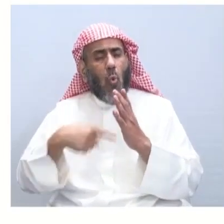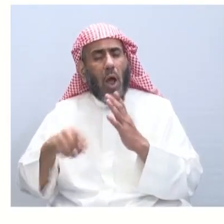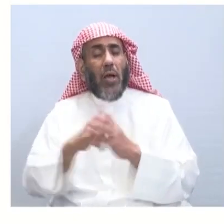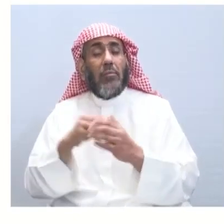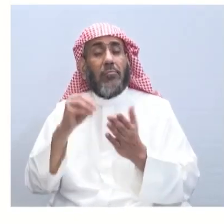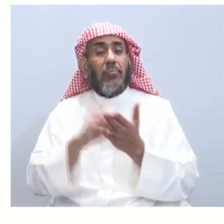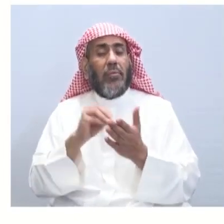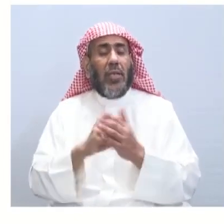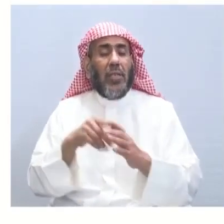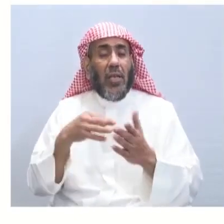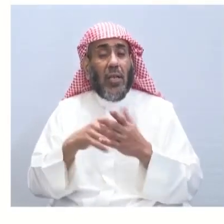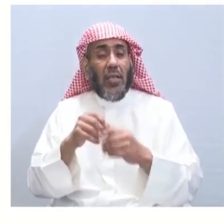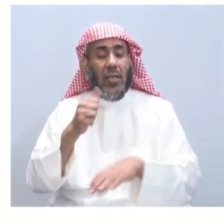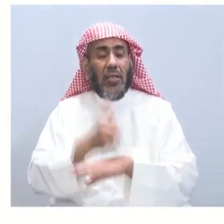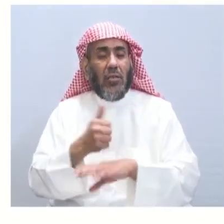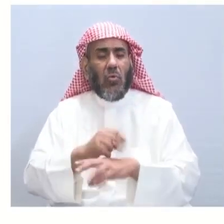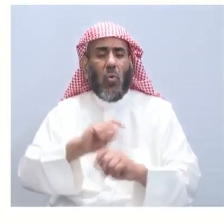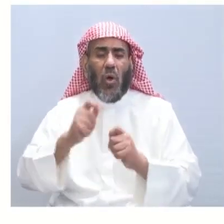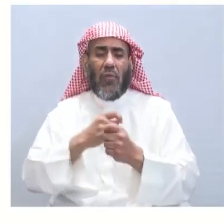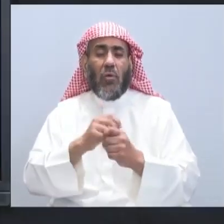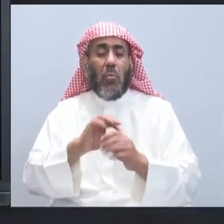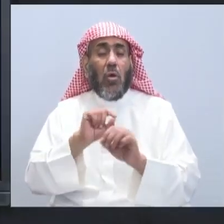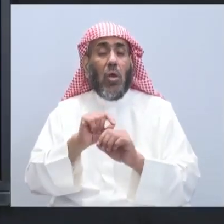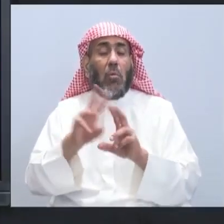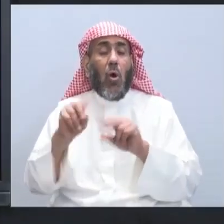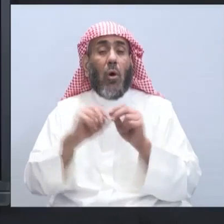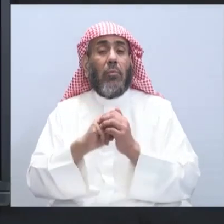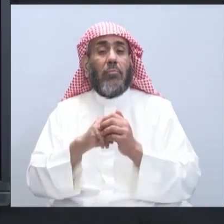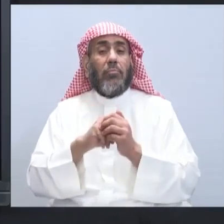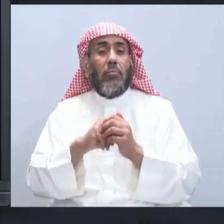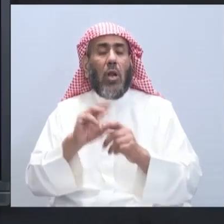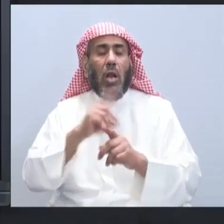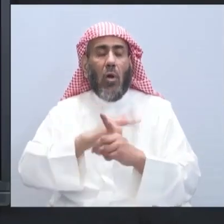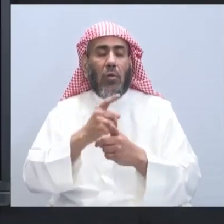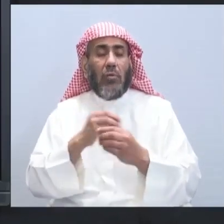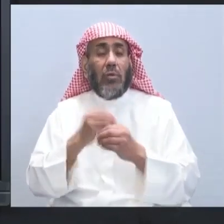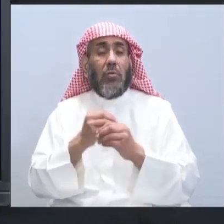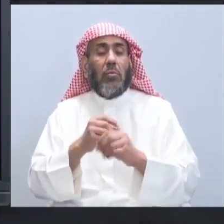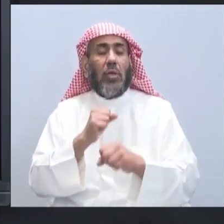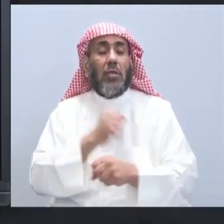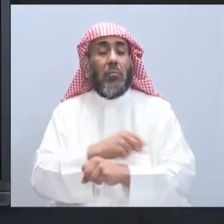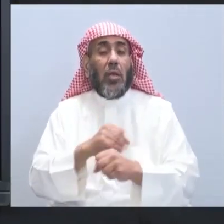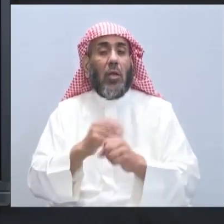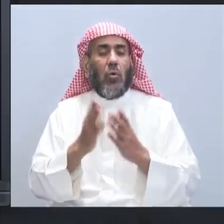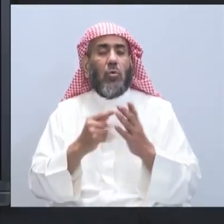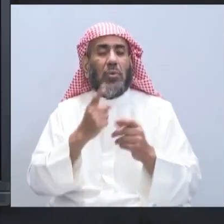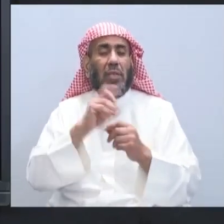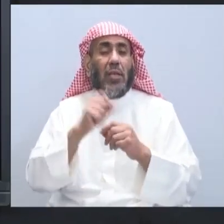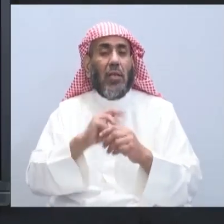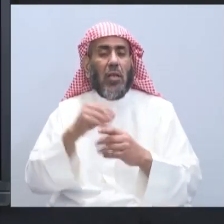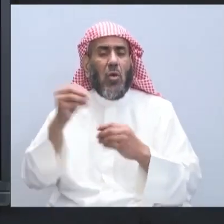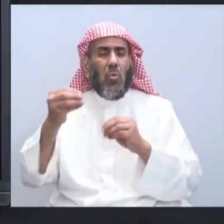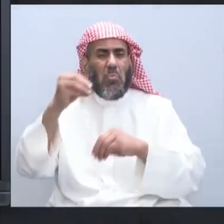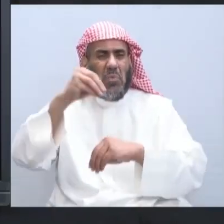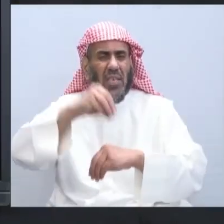ياتي الى الحدث الرئيسي ولا يغير فيه وما يذكره كما هو ولا يغير فيه لانه يعتمد على كتب التاريخ حتى لا يعني ياتي